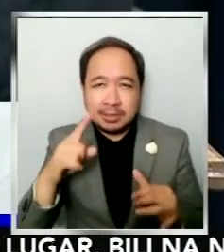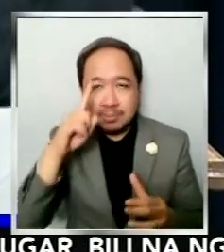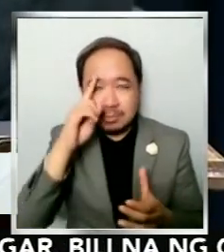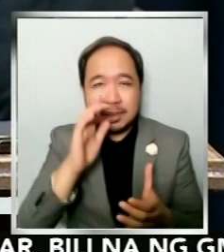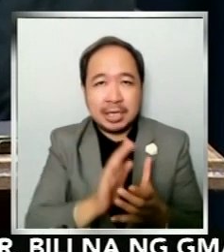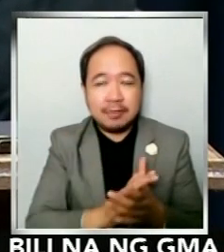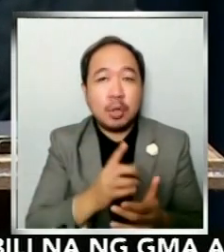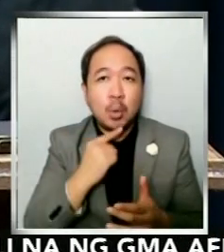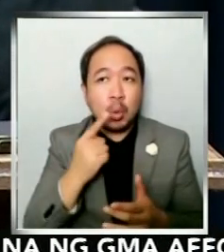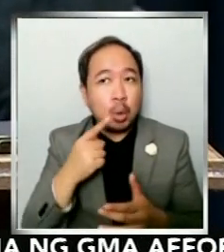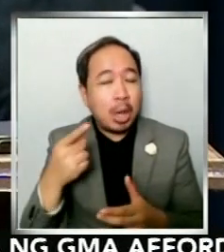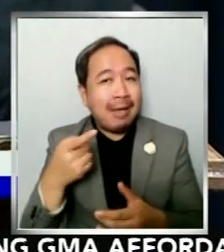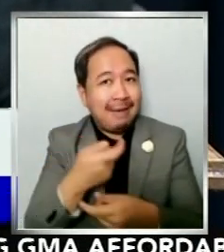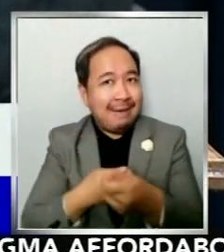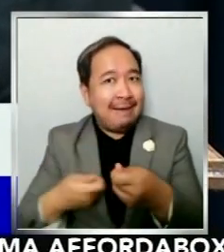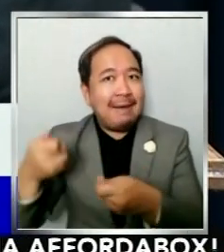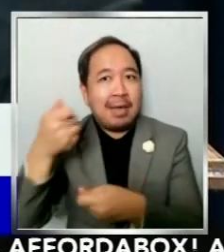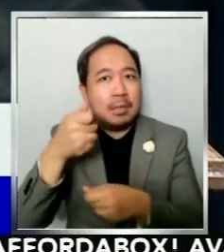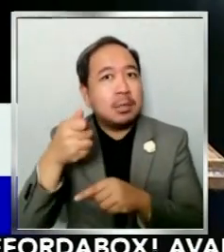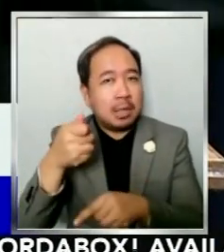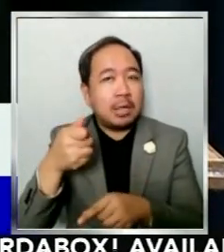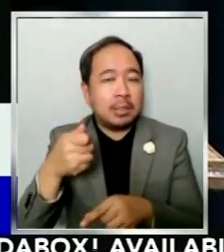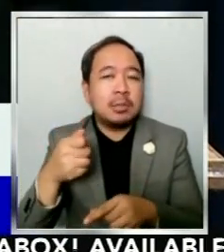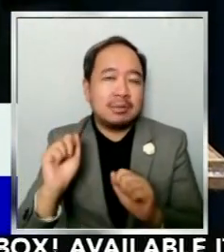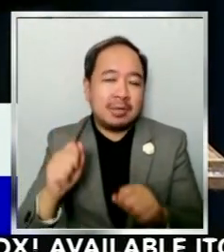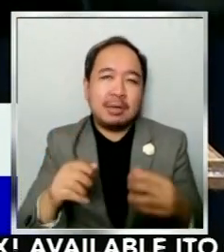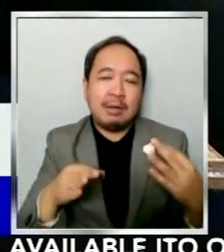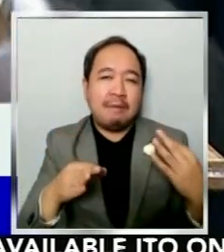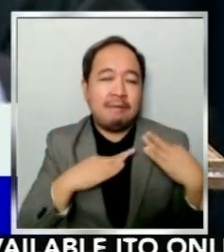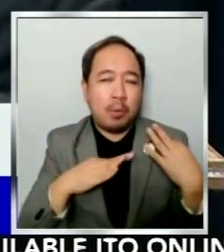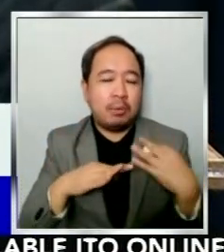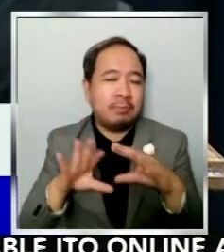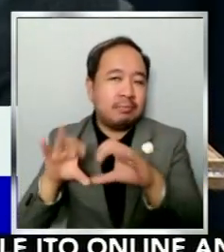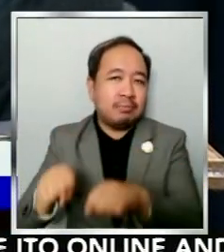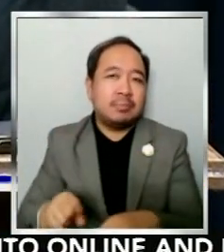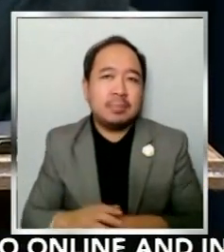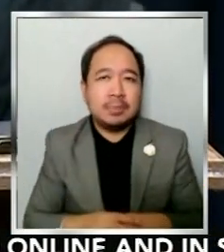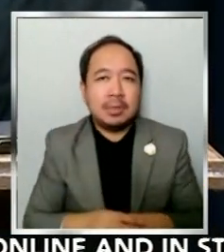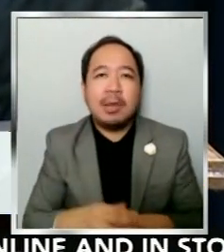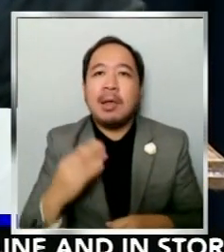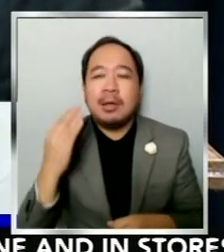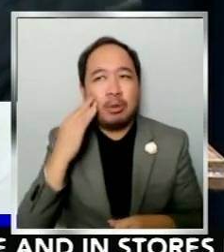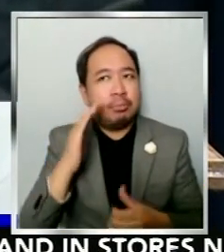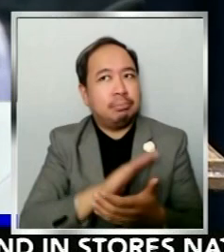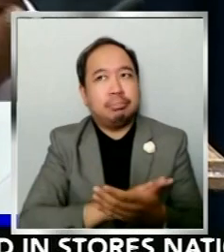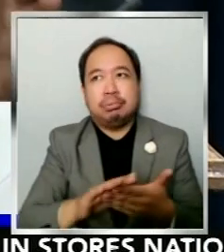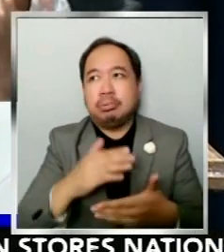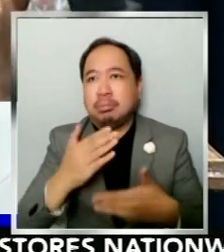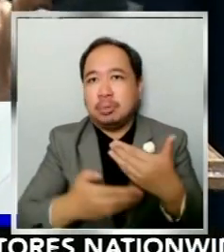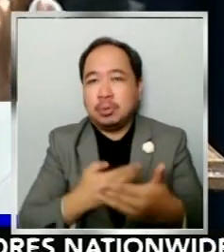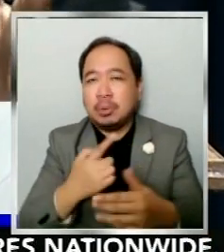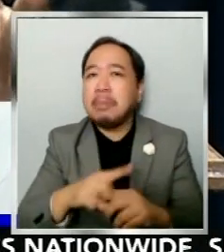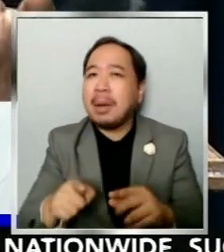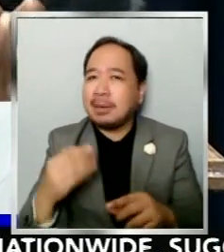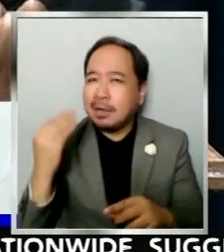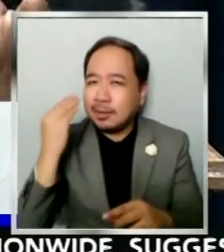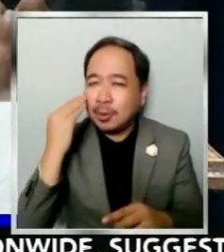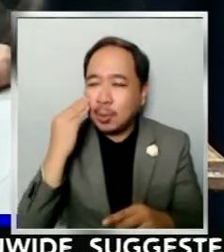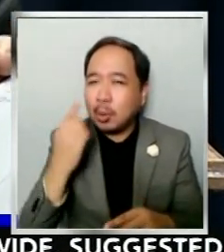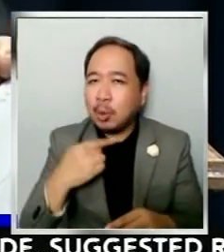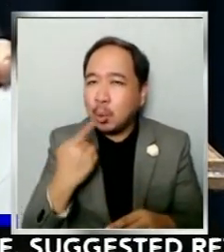na pagkagawa na ng krimen na yun, pero at the back of our mind, alam natin kung sino yung mga tao na yun. Diba? The